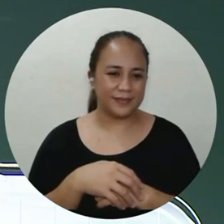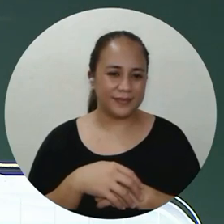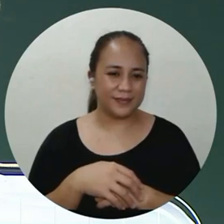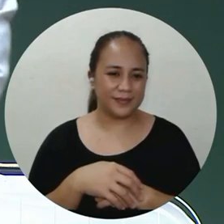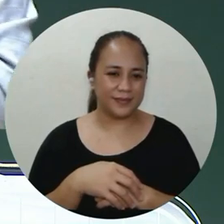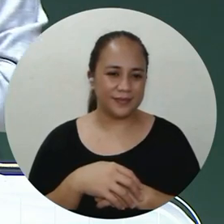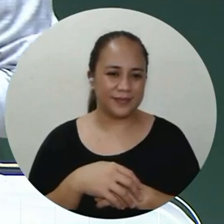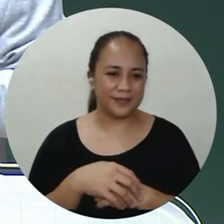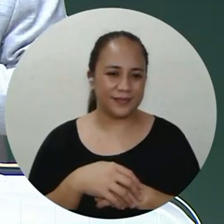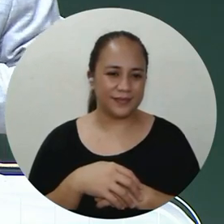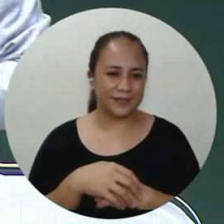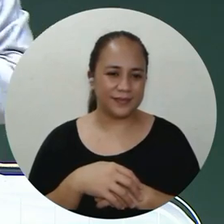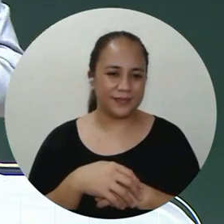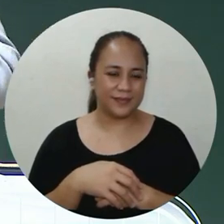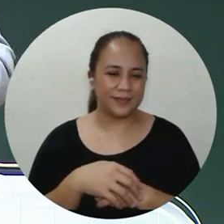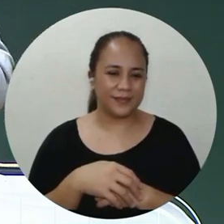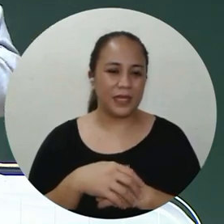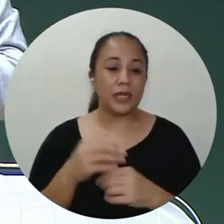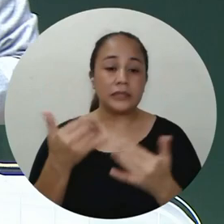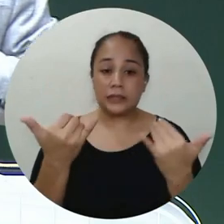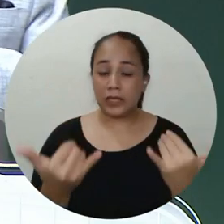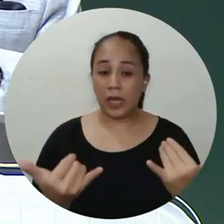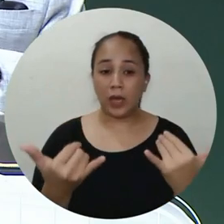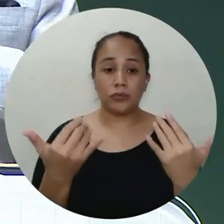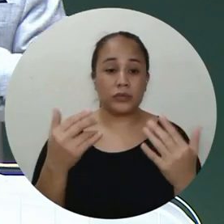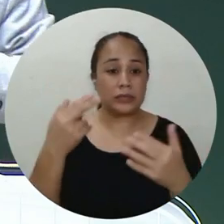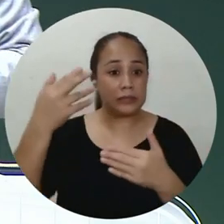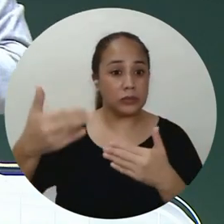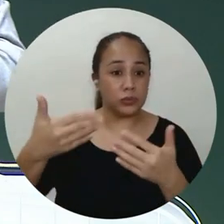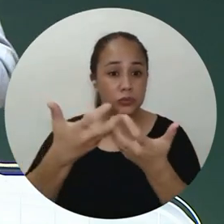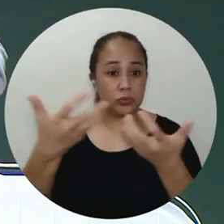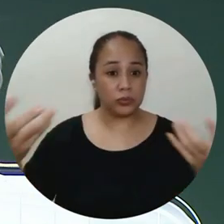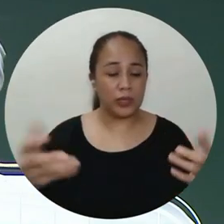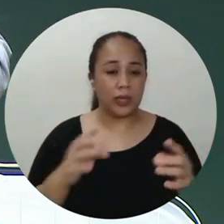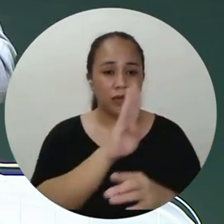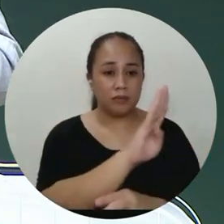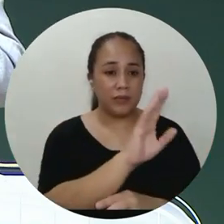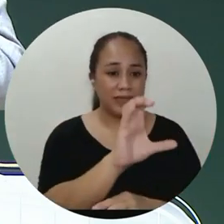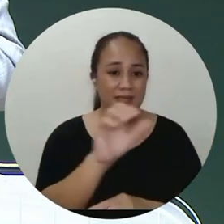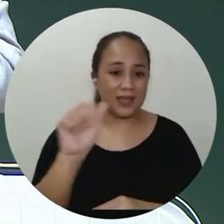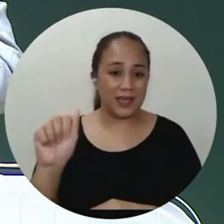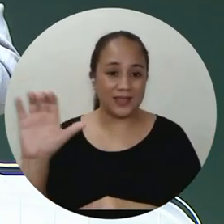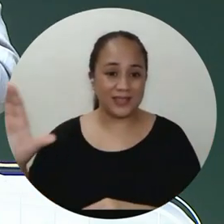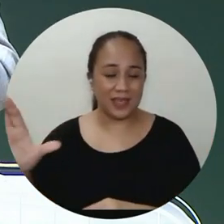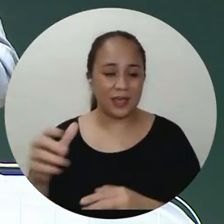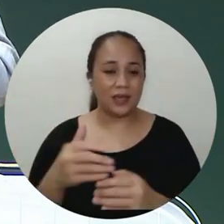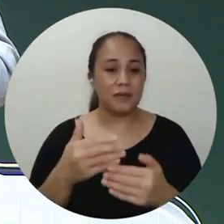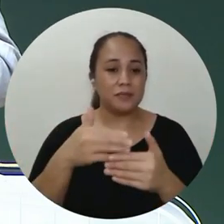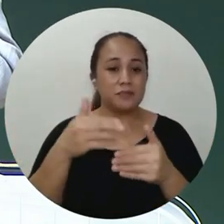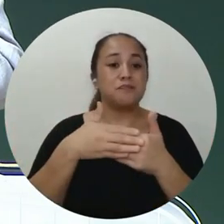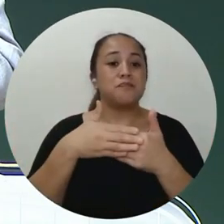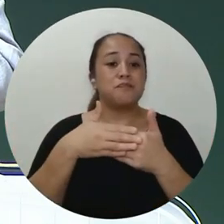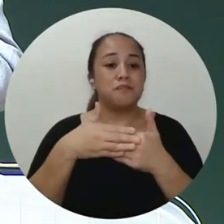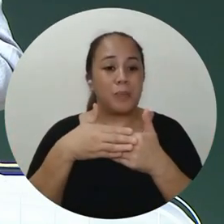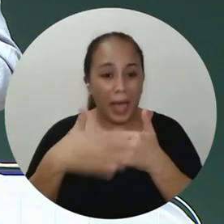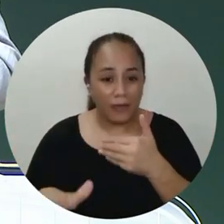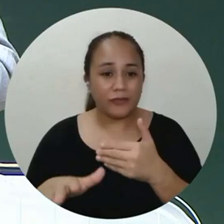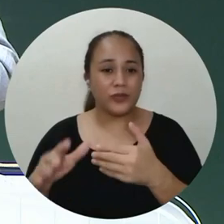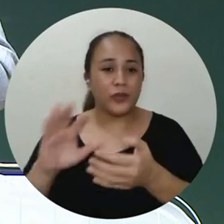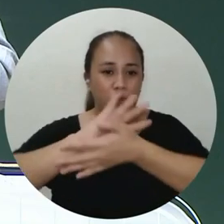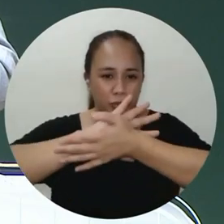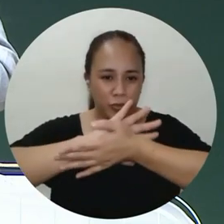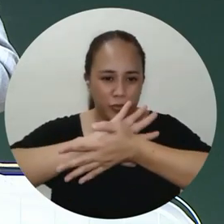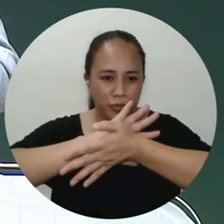나눠요 지금 역사를 이제는. And now history is being divided into BC, AC, where it's post-corona. 무슨 말인가면